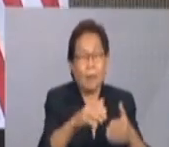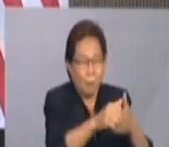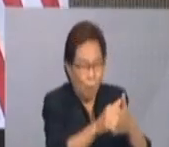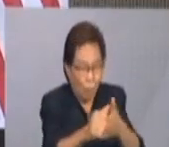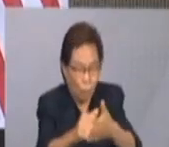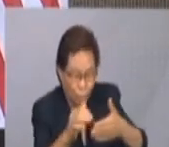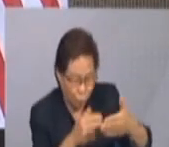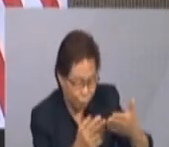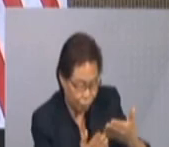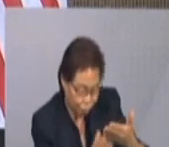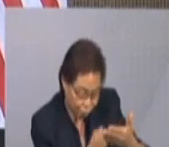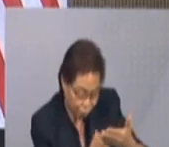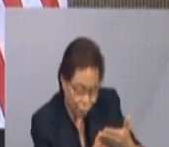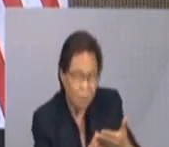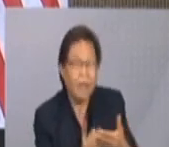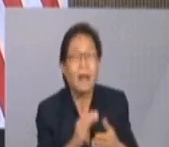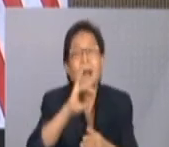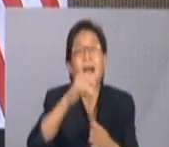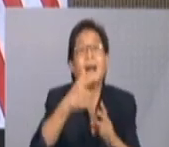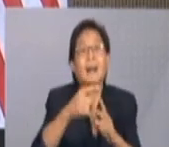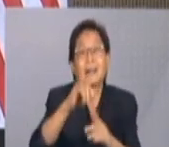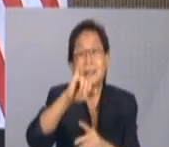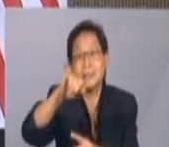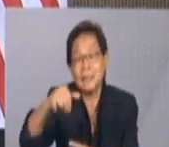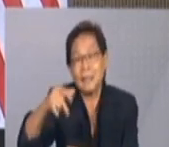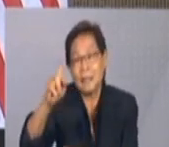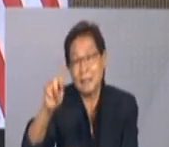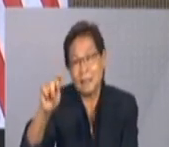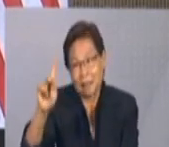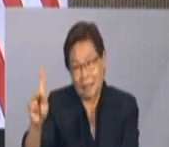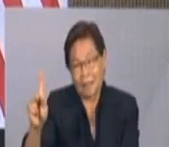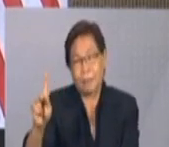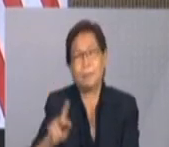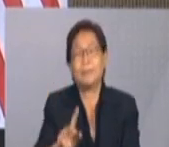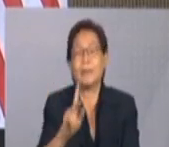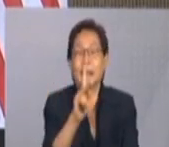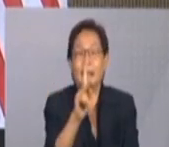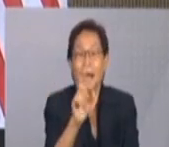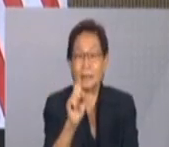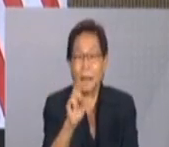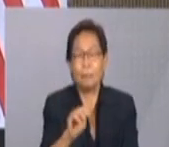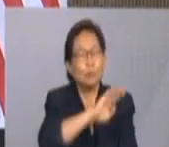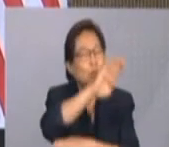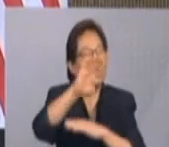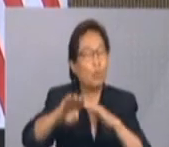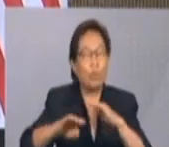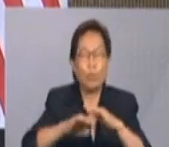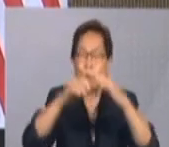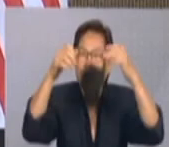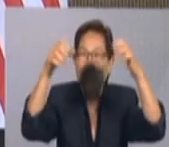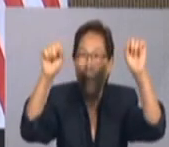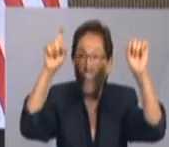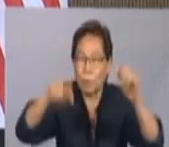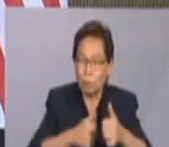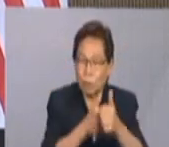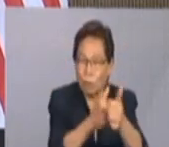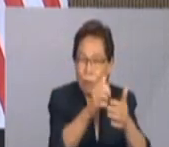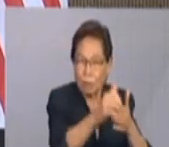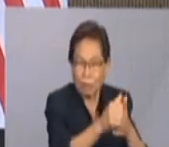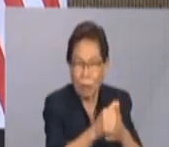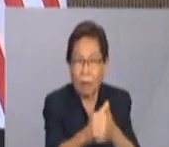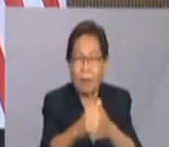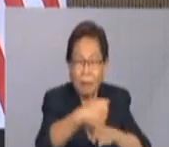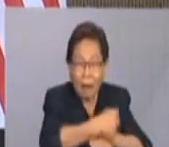dirujuk pada jabatan tenaga kerja Kementerian sumber manusia semua majikan jika anda kimotri garis